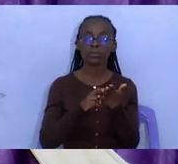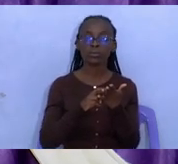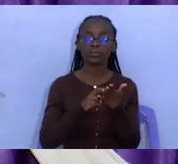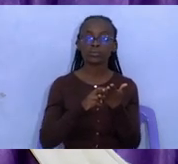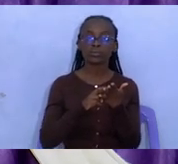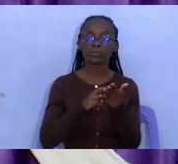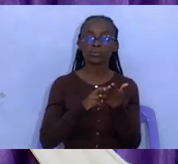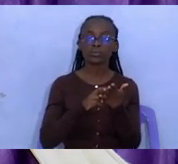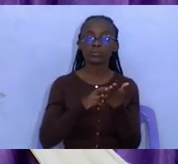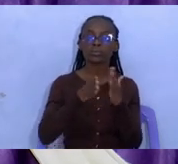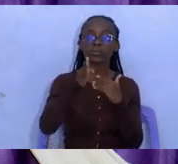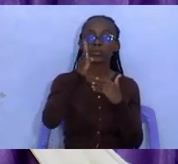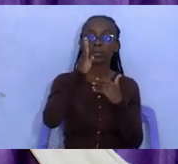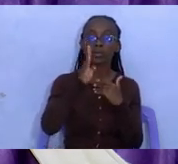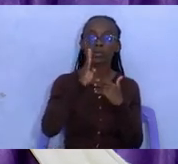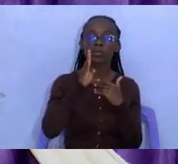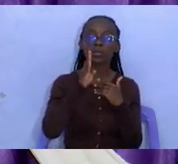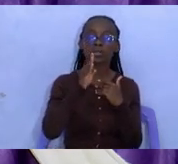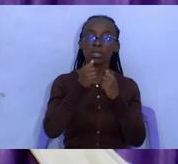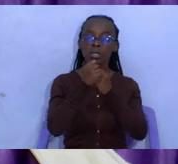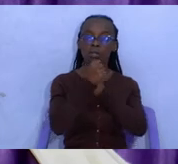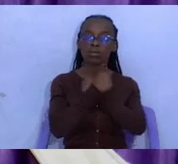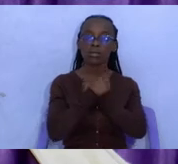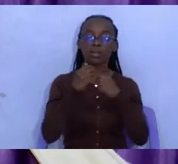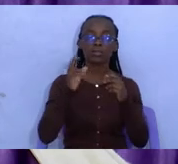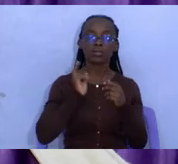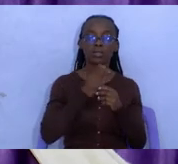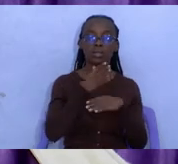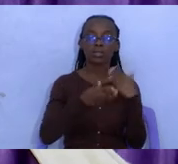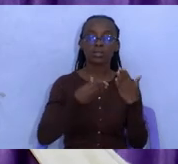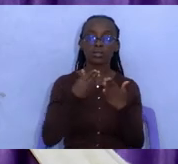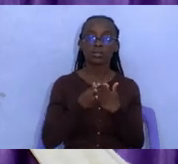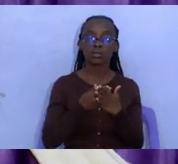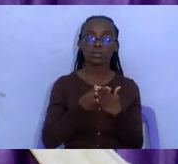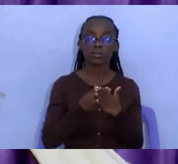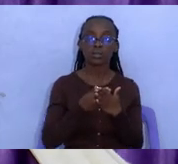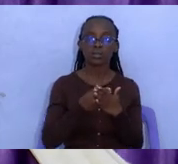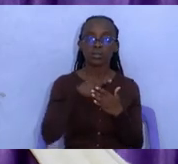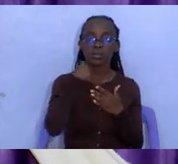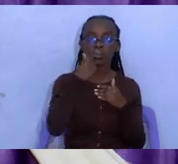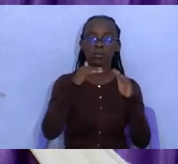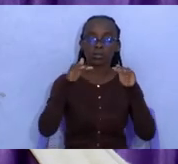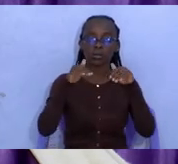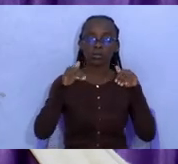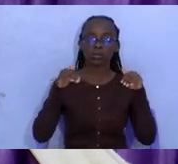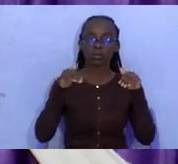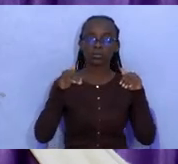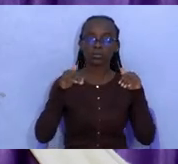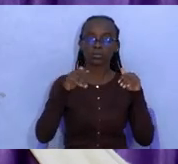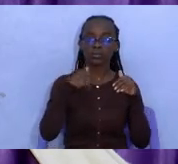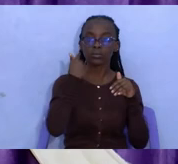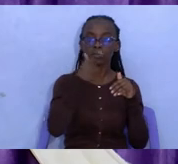Mungu hana upendeleo. Hana upendeleo. Ni nani amemngojea? Ni nani amebaki kwa